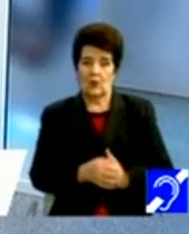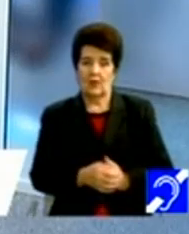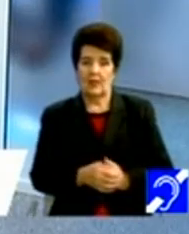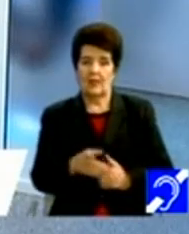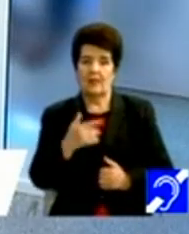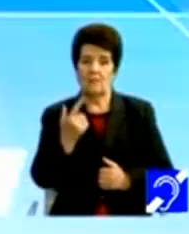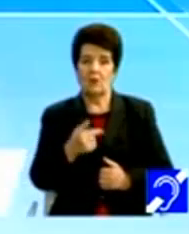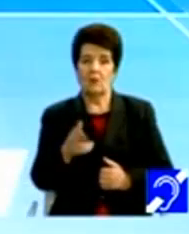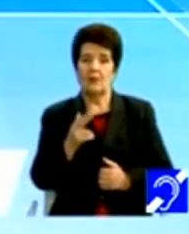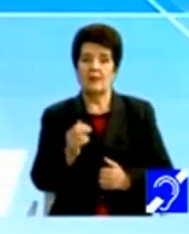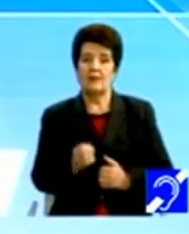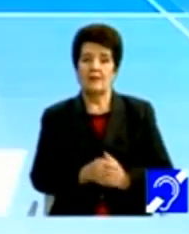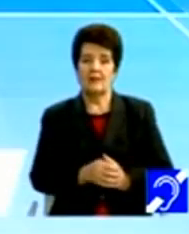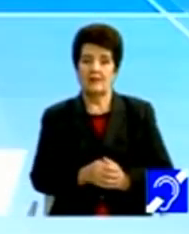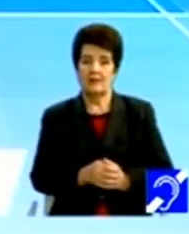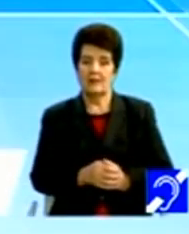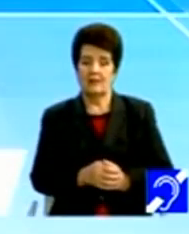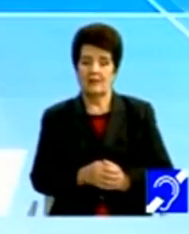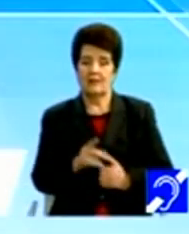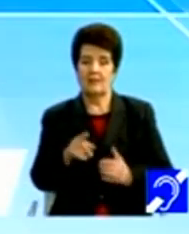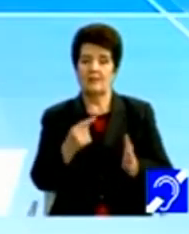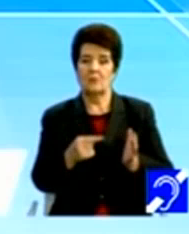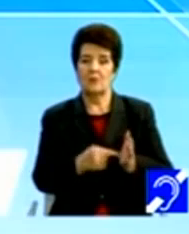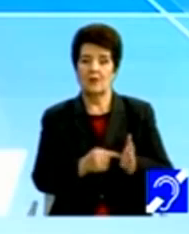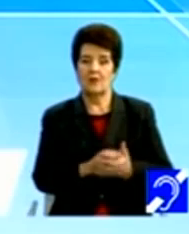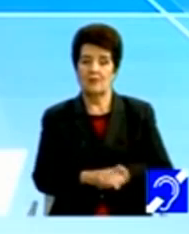vorba de fișa postului de președinte, în general întrebări luate